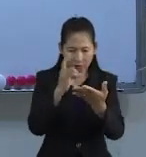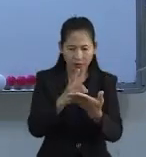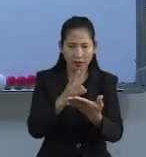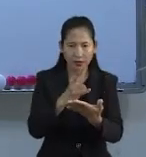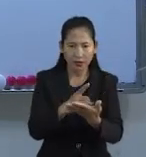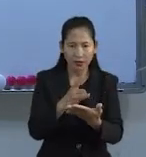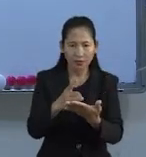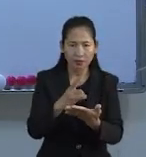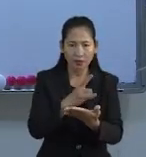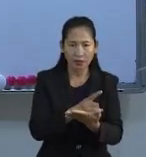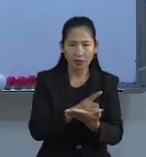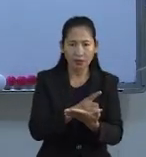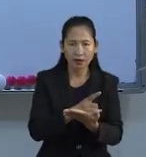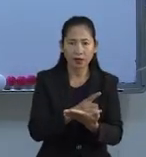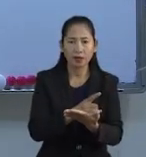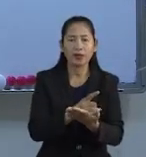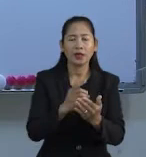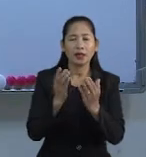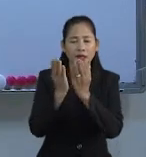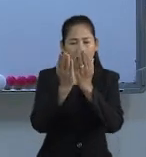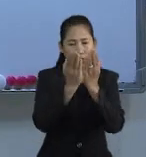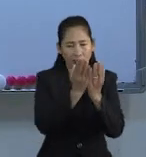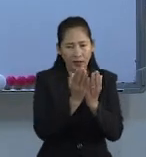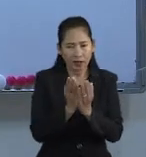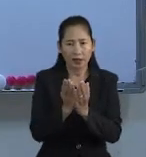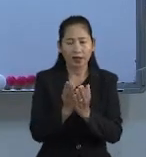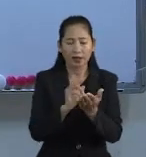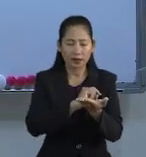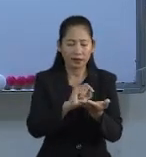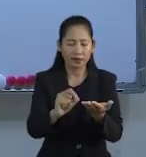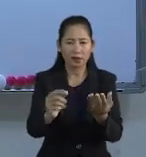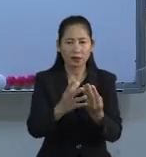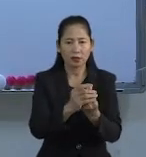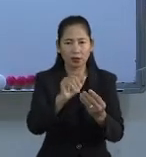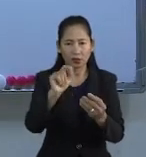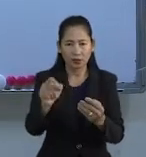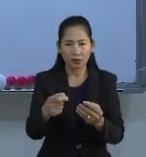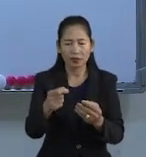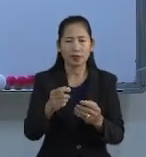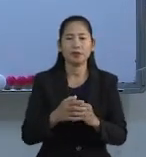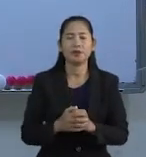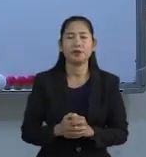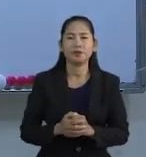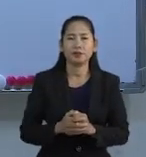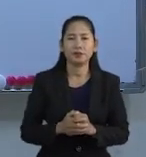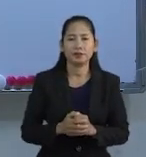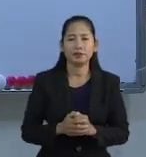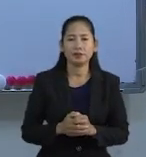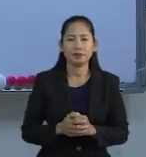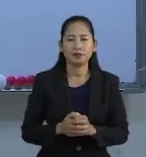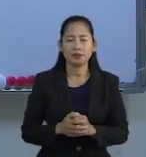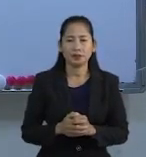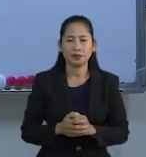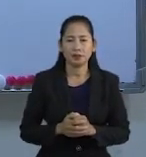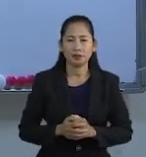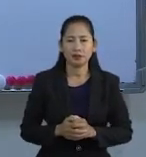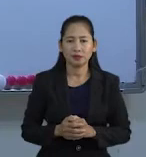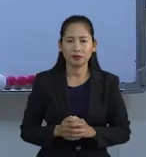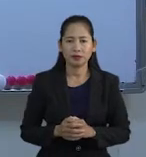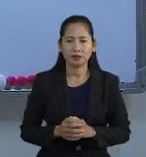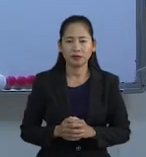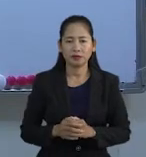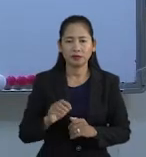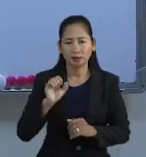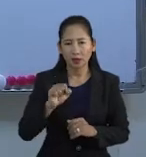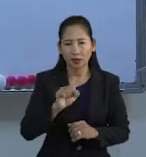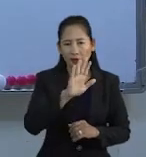điên cả án nâng xò xế chồng luôn tú giá sắp hiện nó còn nè cả án đang sẽ xây chúng luôn tua sắp hiện